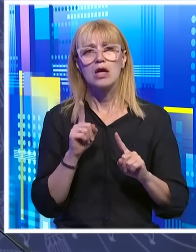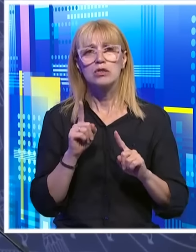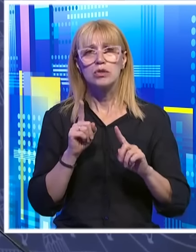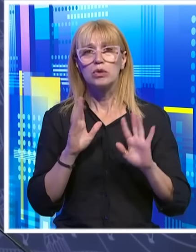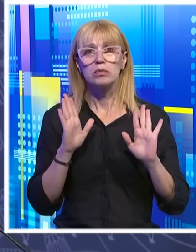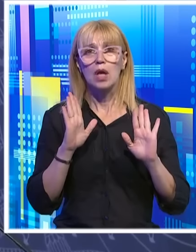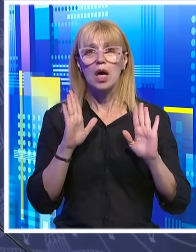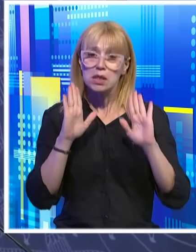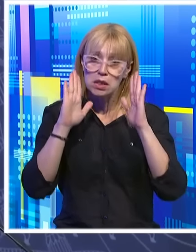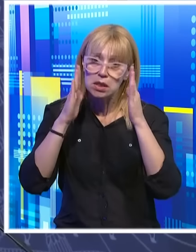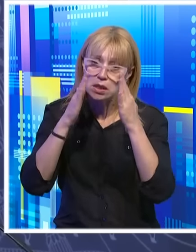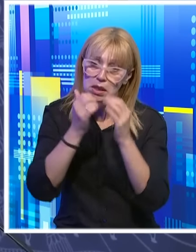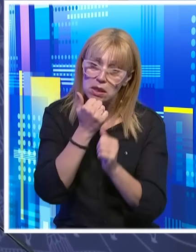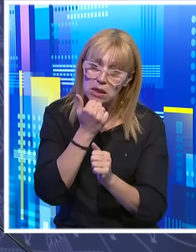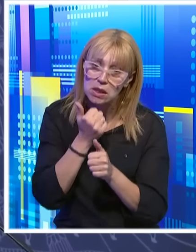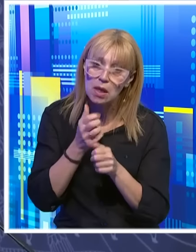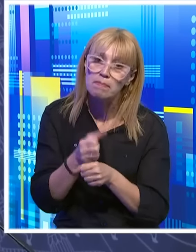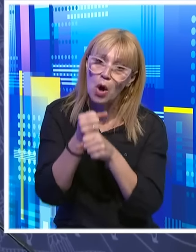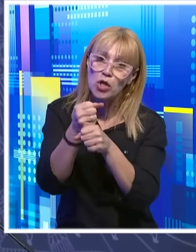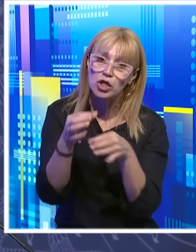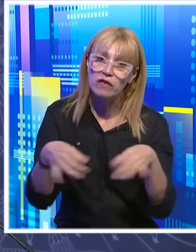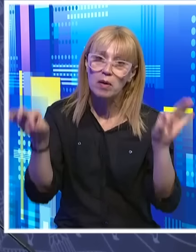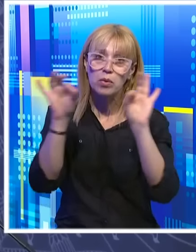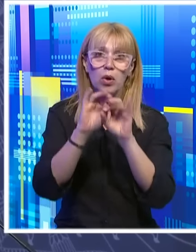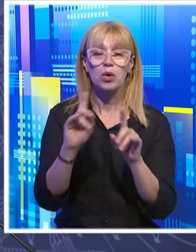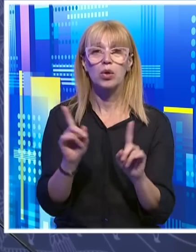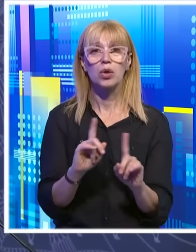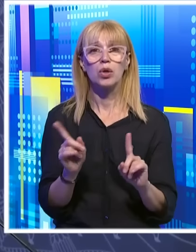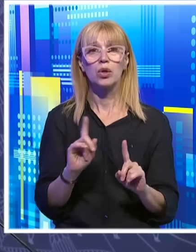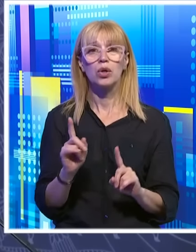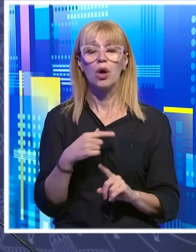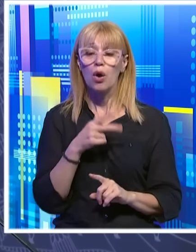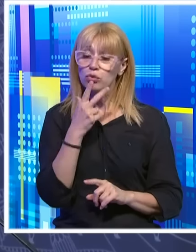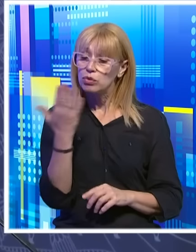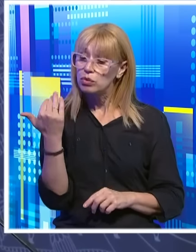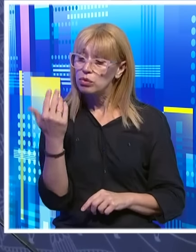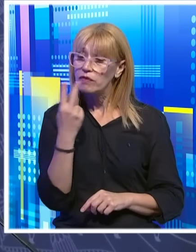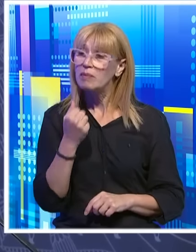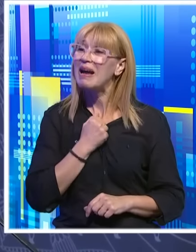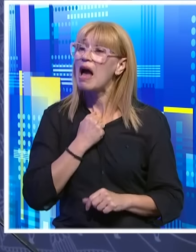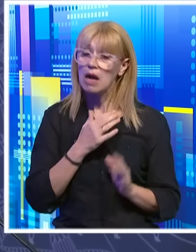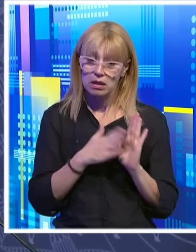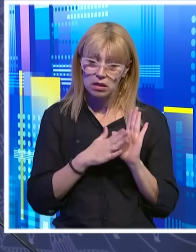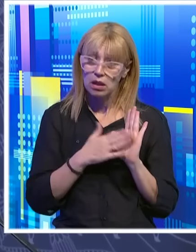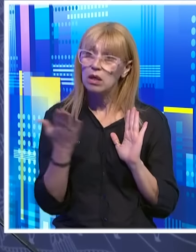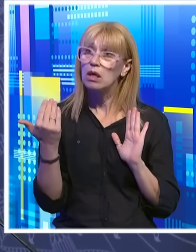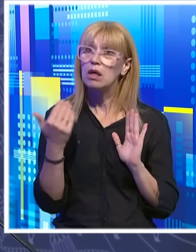taj projekat. Ja hoću prvo da vidim, a nisam video još, kako će da nam garantuju čistu životnu sredinu,